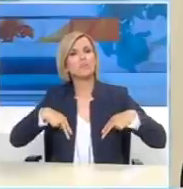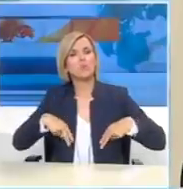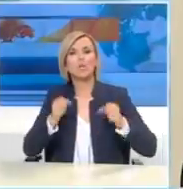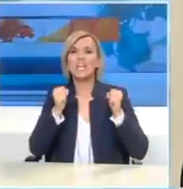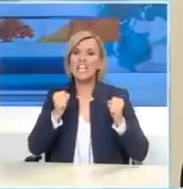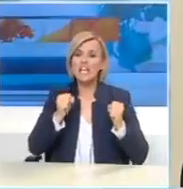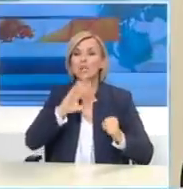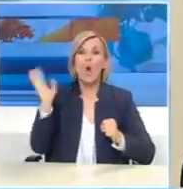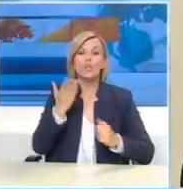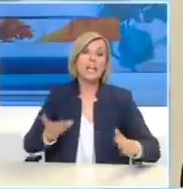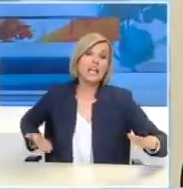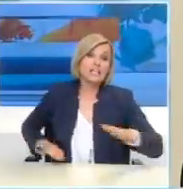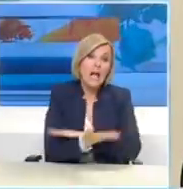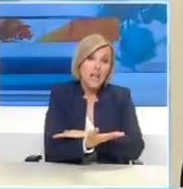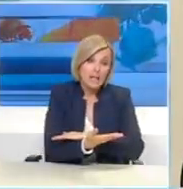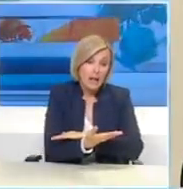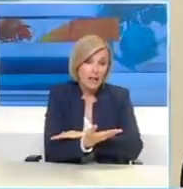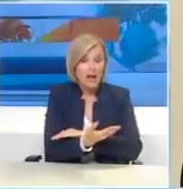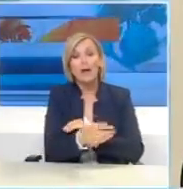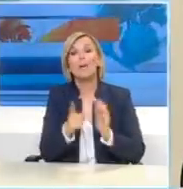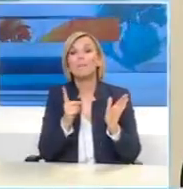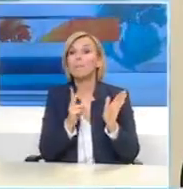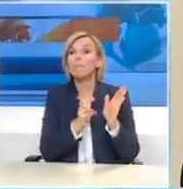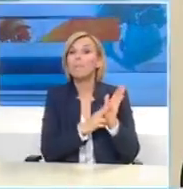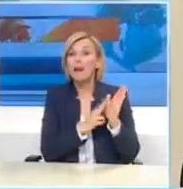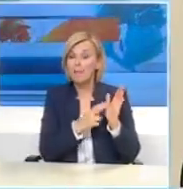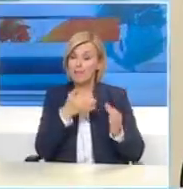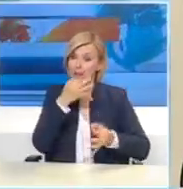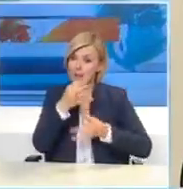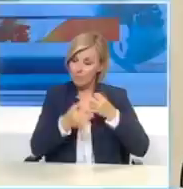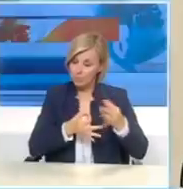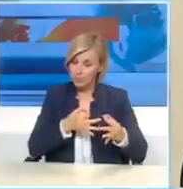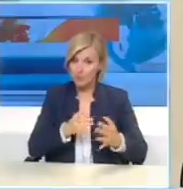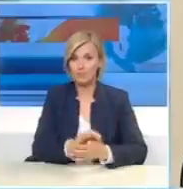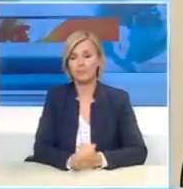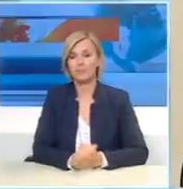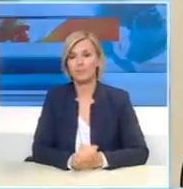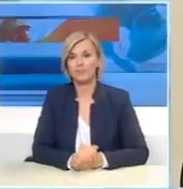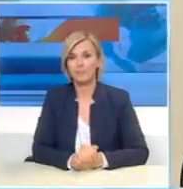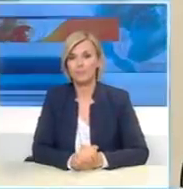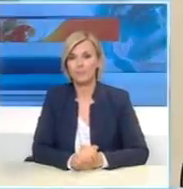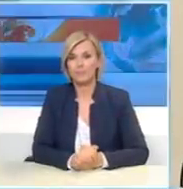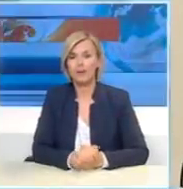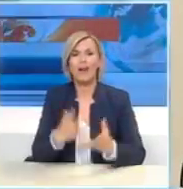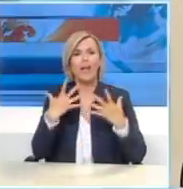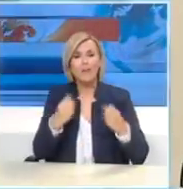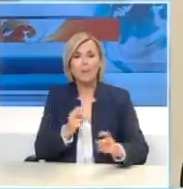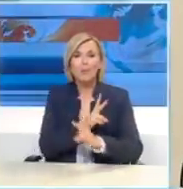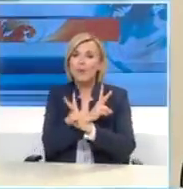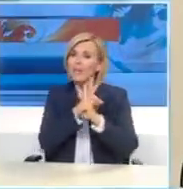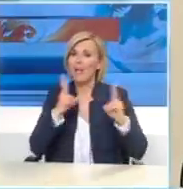μια καταγγελία ή κάποιο έβριμα, πρέπει να πούμε το εξής, ότι υπάρχουν σαφείς οδηγίες για το